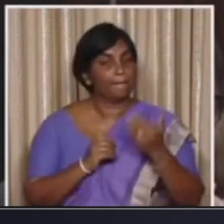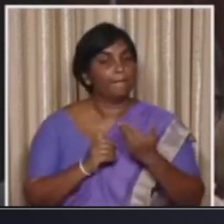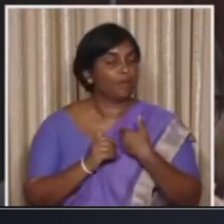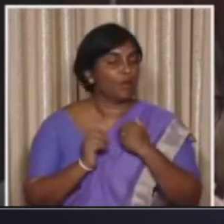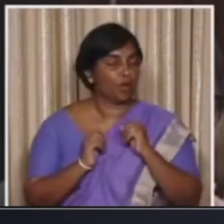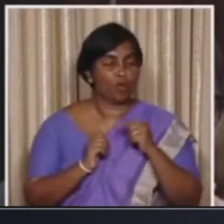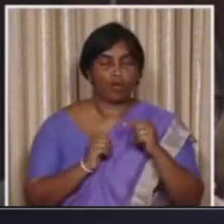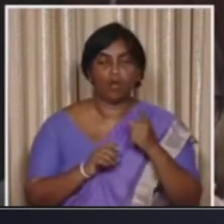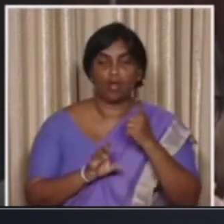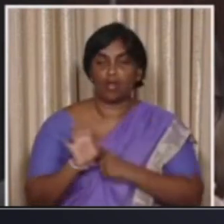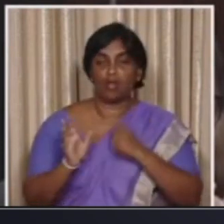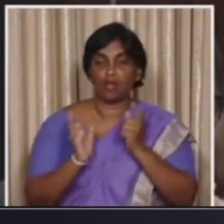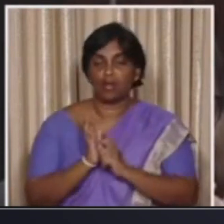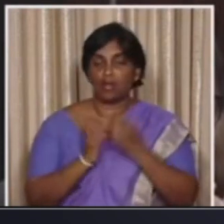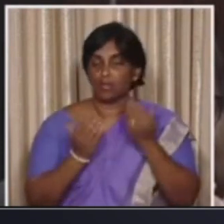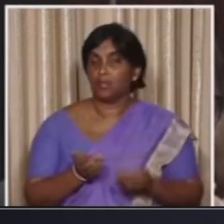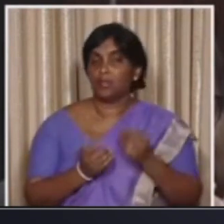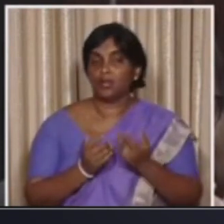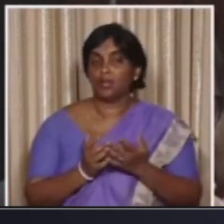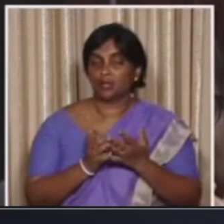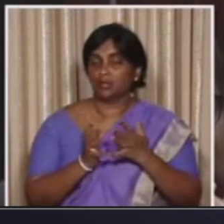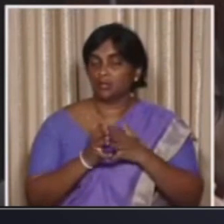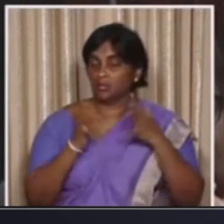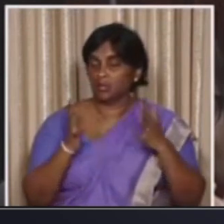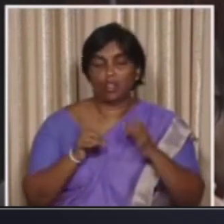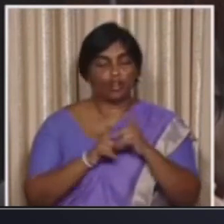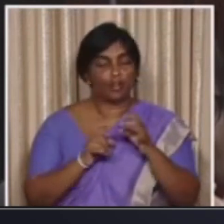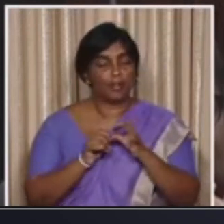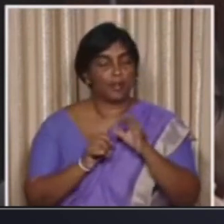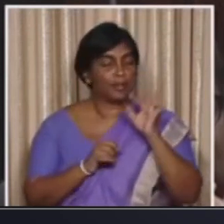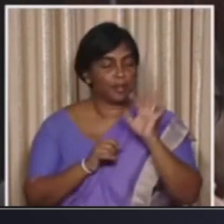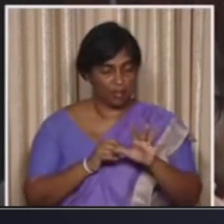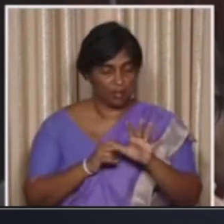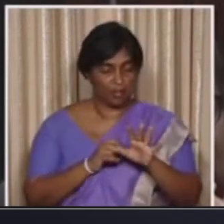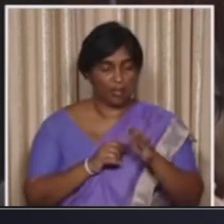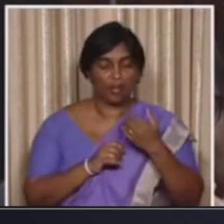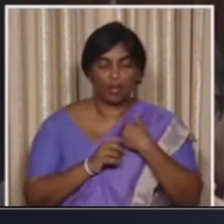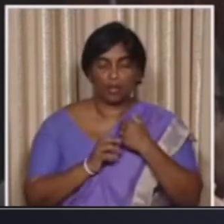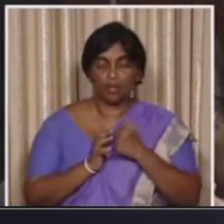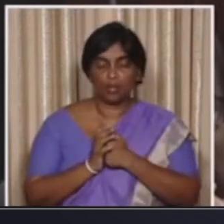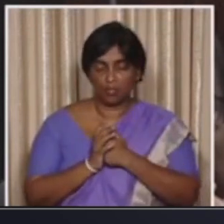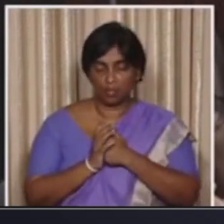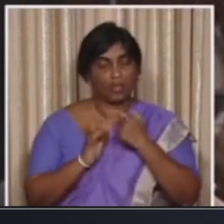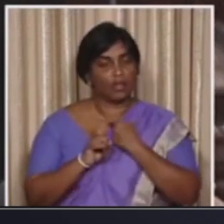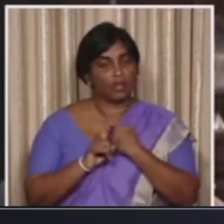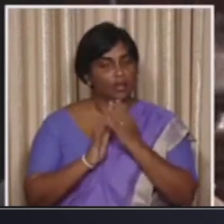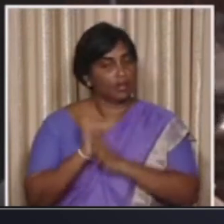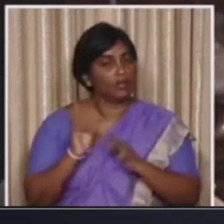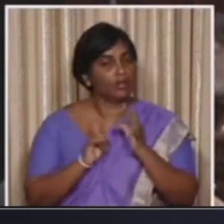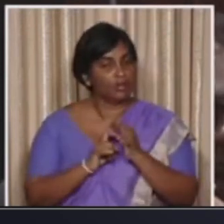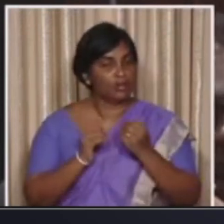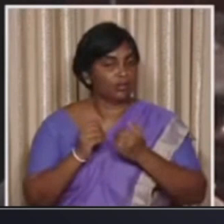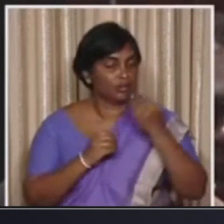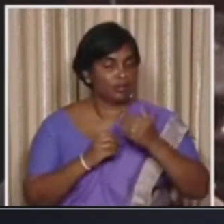දුනේ වාර්ෂික ණය බර්ධතාවය ණය වාර්ගික ඩොලර් බිලියන 5ක් වුණා අපේ ගරු අමාත්‍යතුමනි කාංජන අමාත්‍යතුමනි